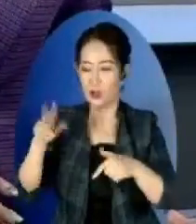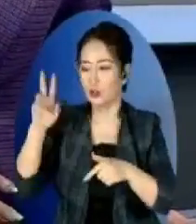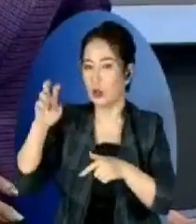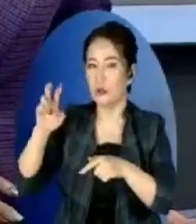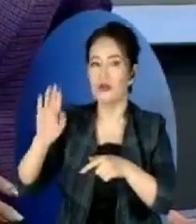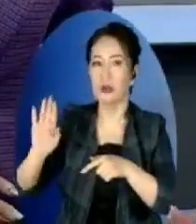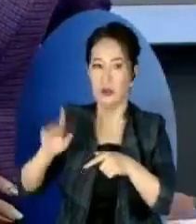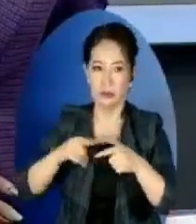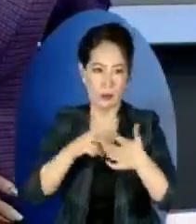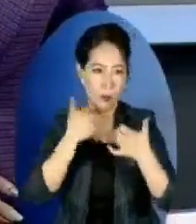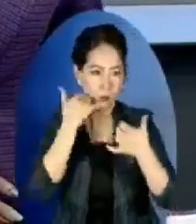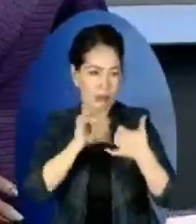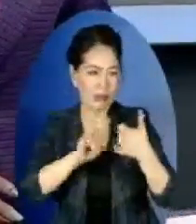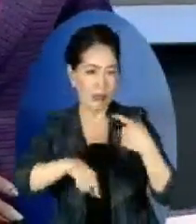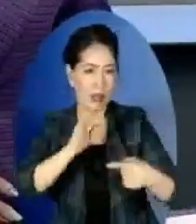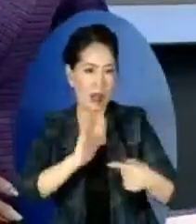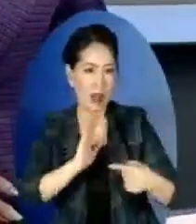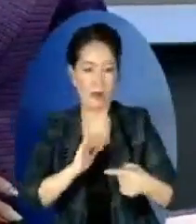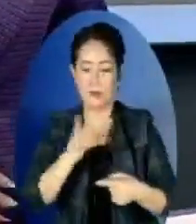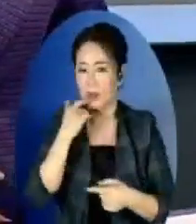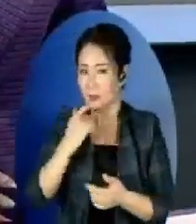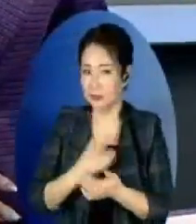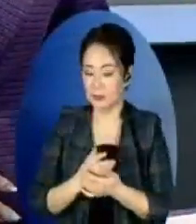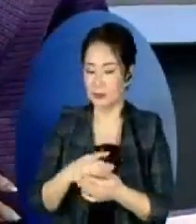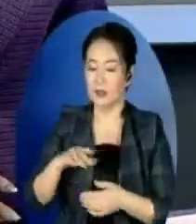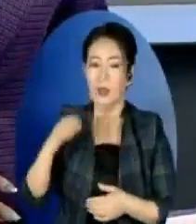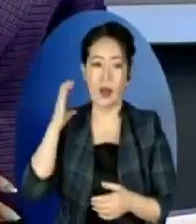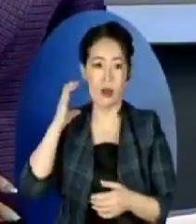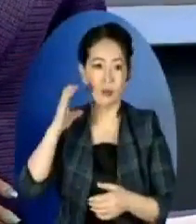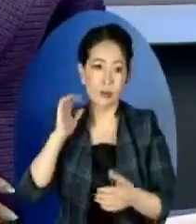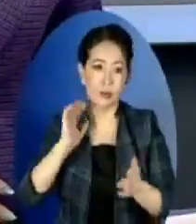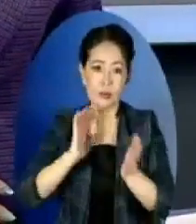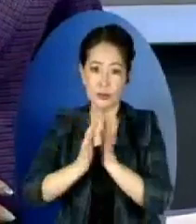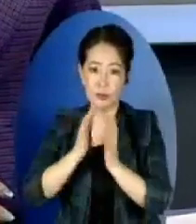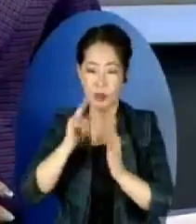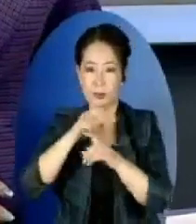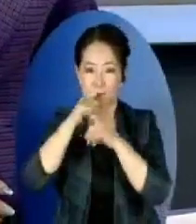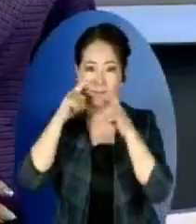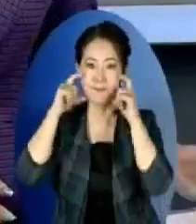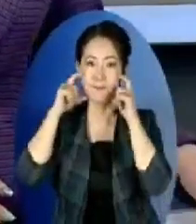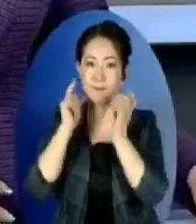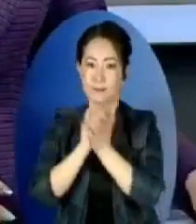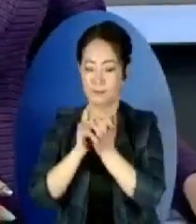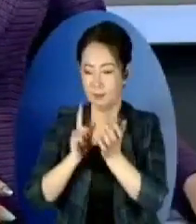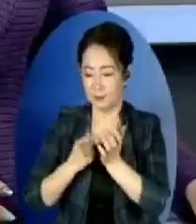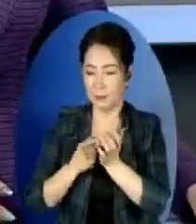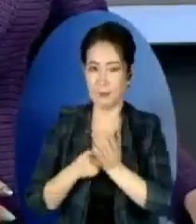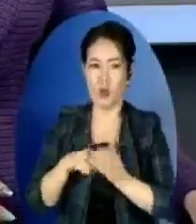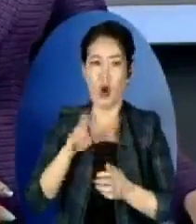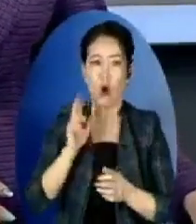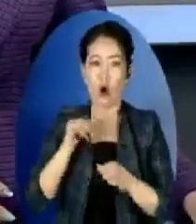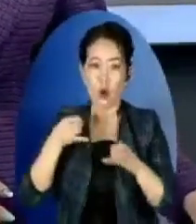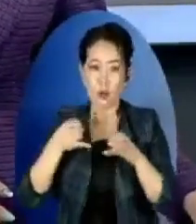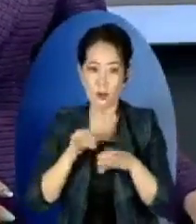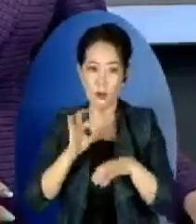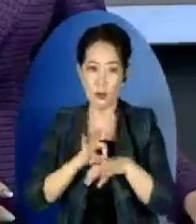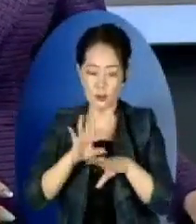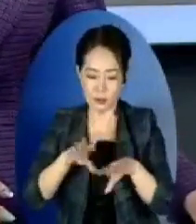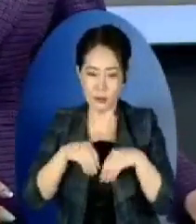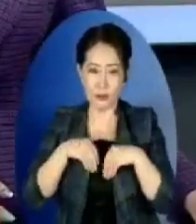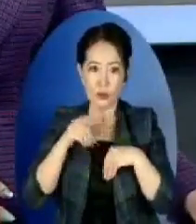эмчнэр хэлж байна. Нийтийн тээврээр үйлчлүүлж байгаа иргэд амны хаалт зайлшгүй зөөх шаардлагатай байна. Коронавирусны халдвар авсан хүний